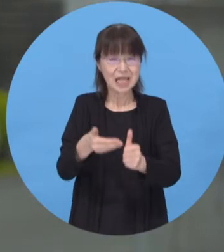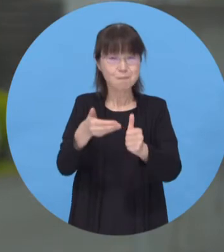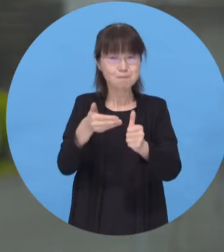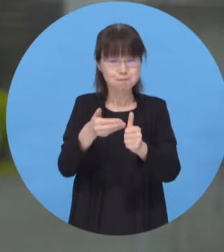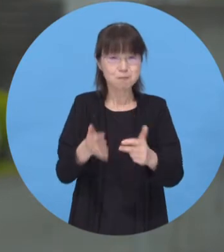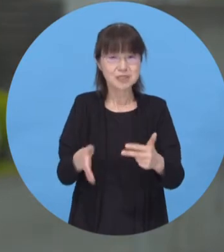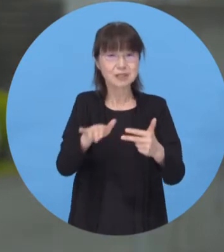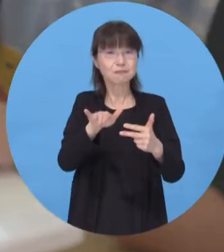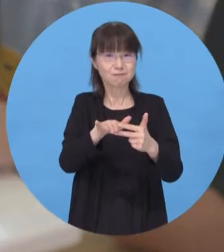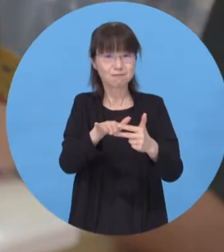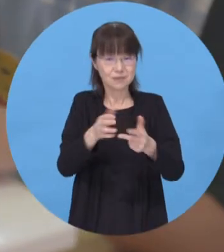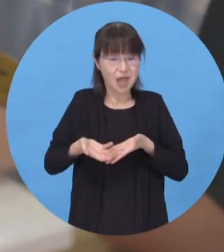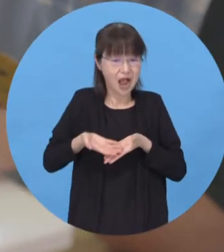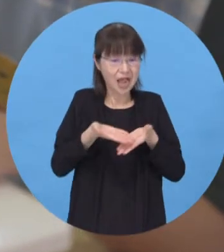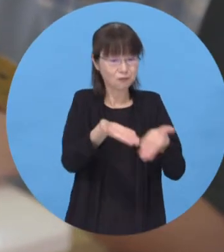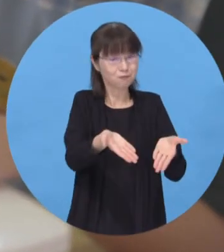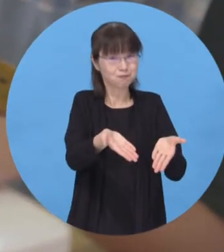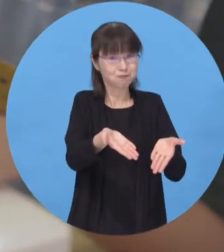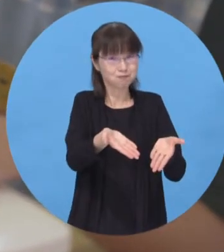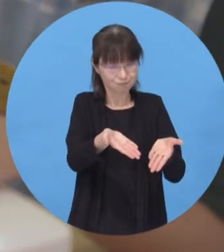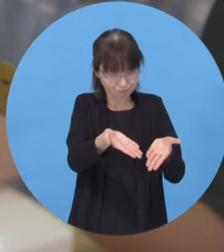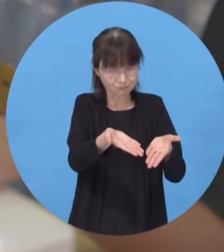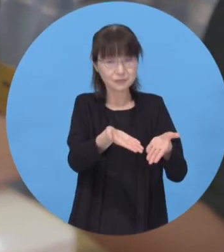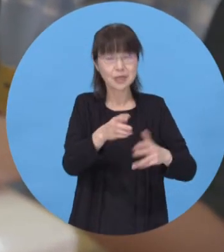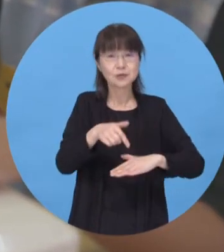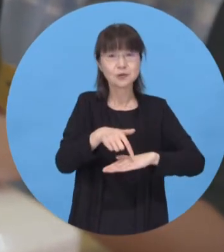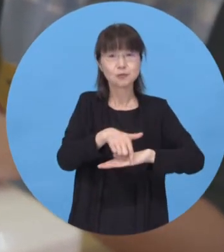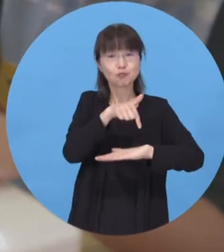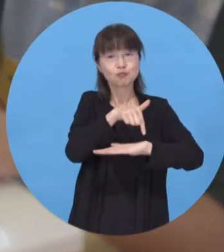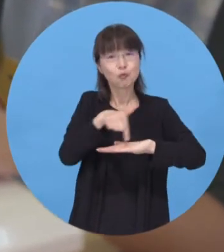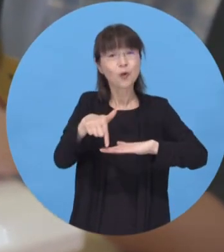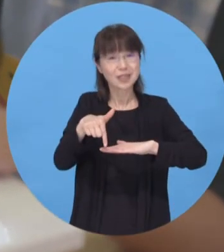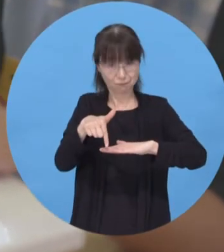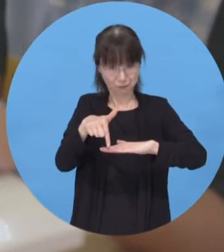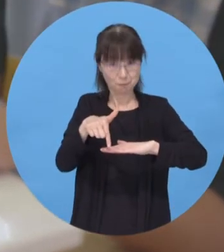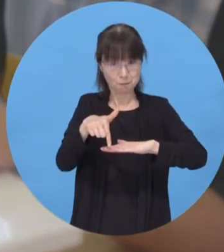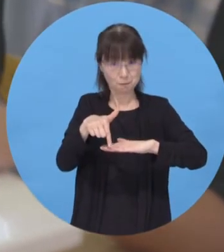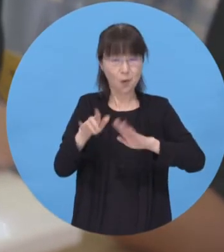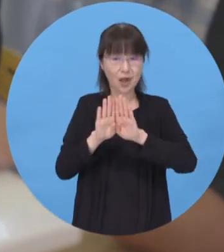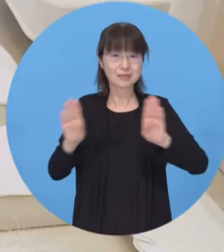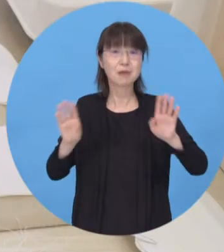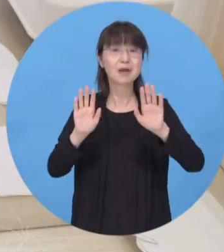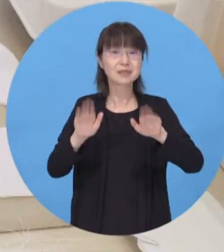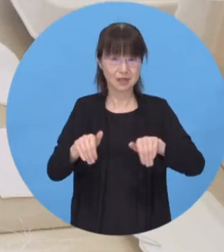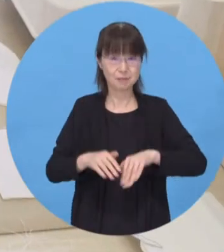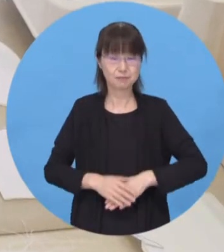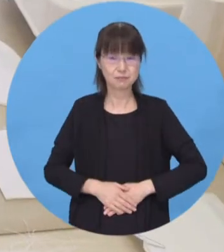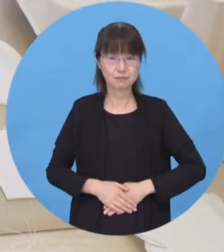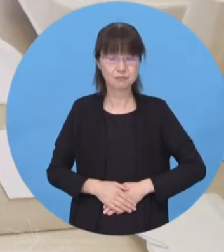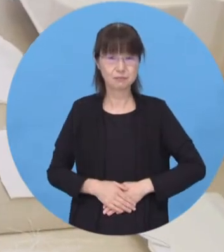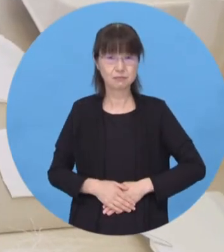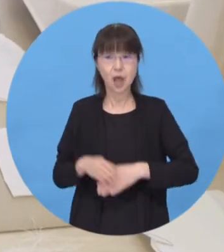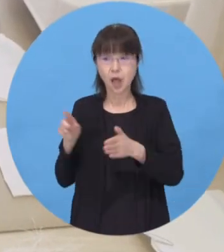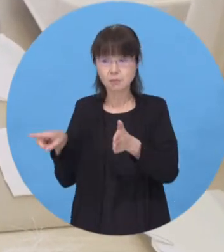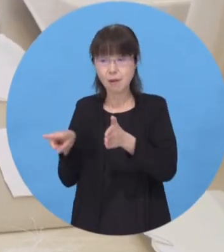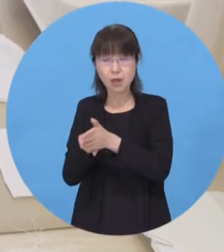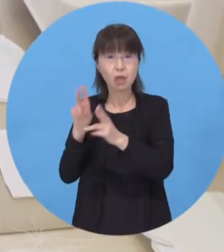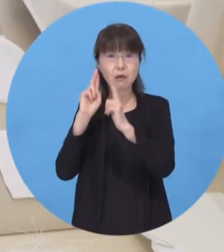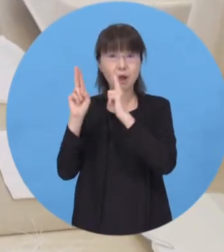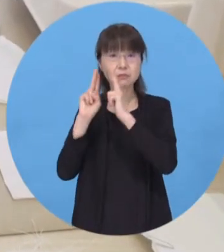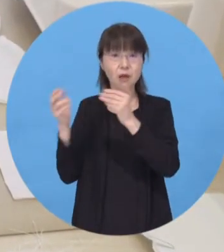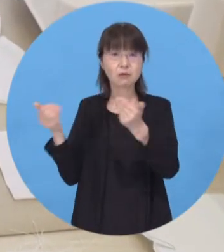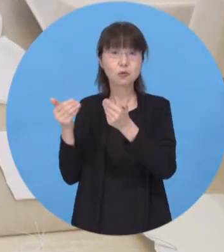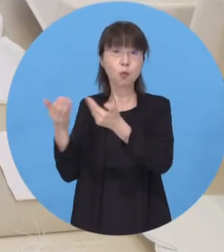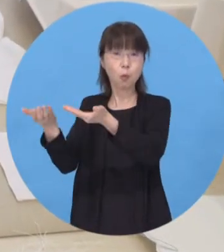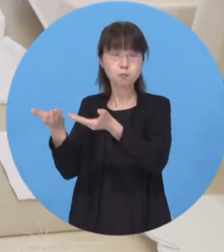ました。 企業さんから、受注していたこれまでの業務が少なくなってしまいましたが、